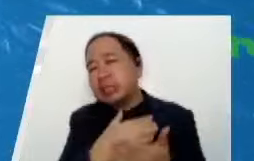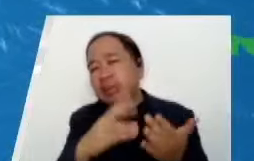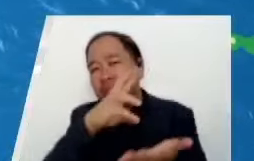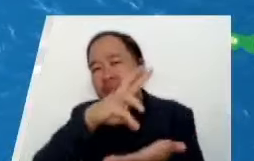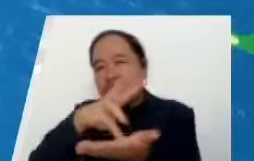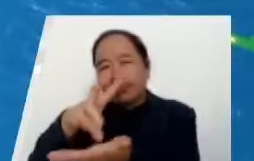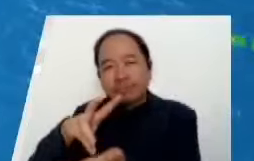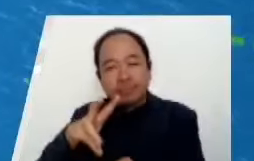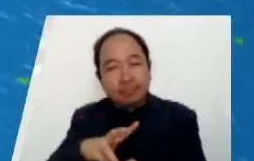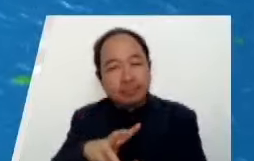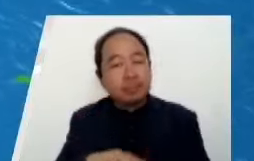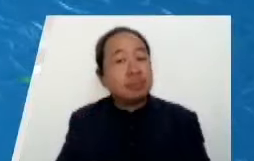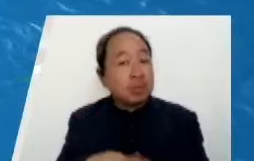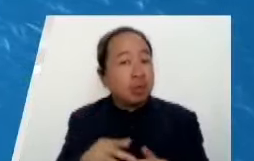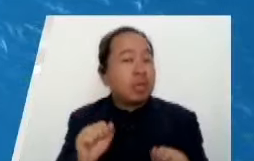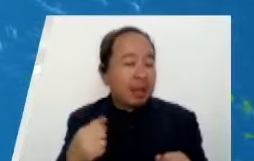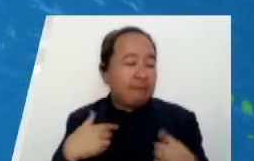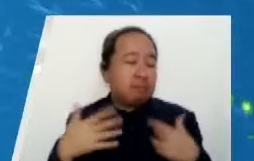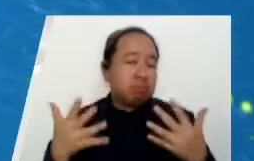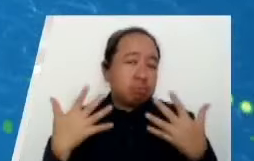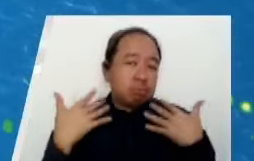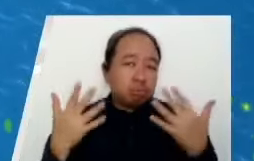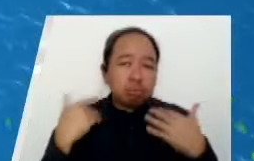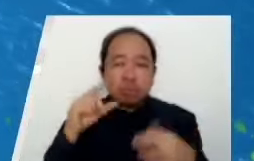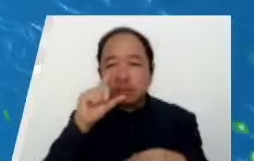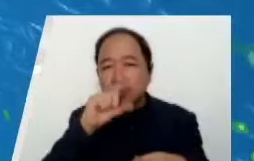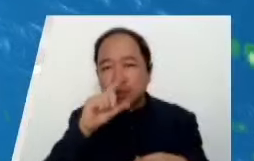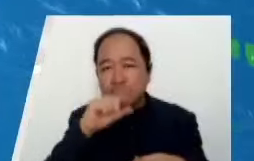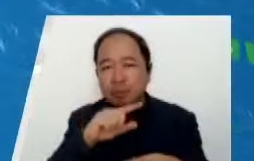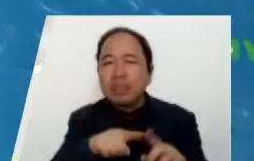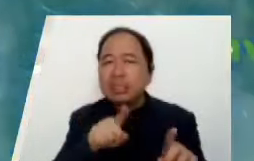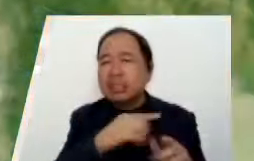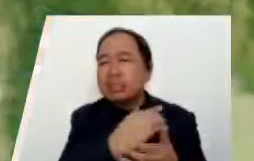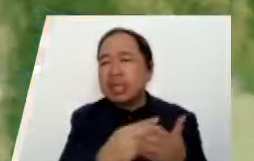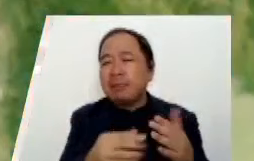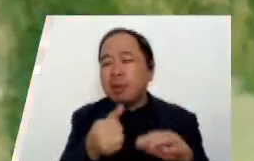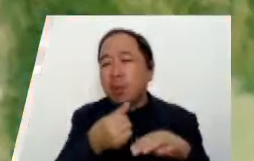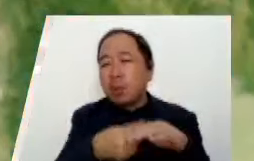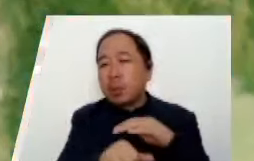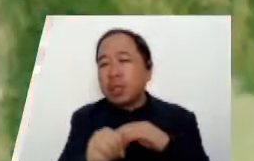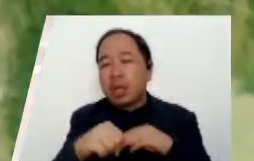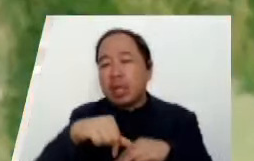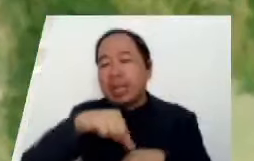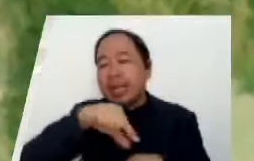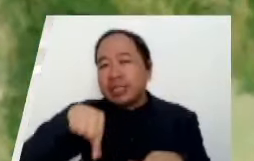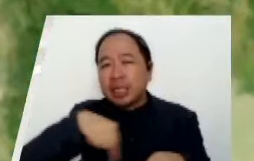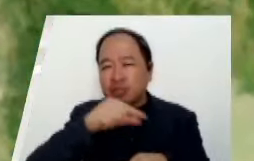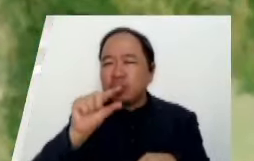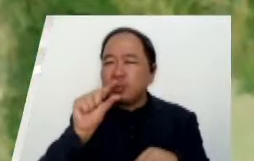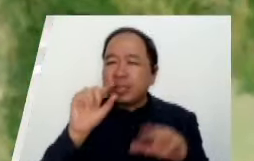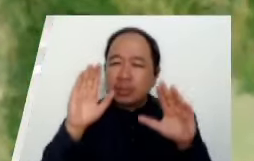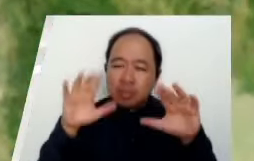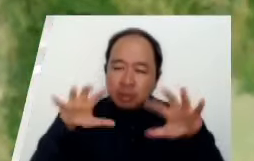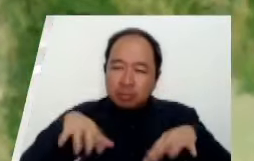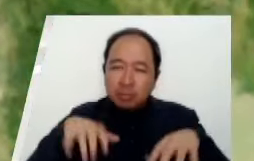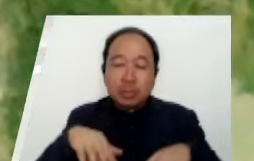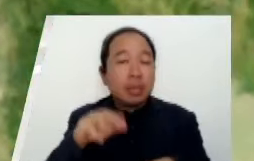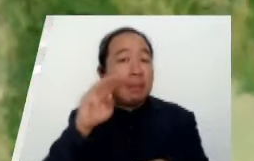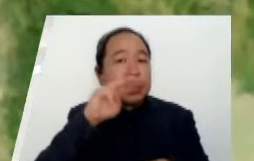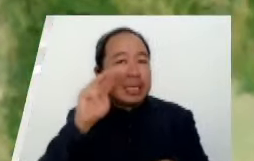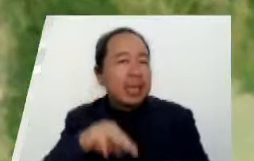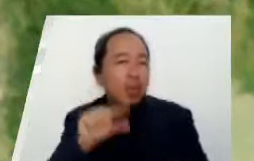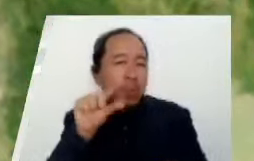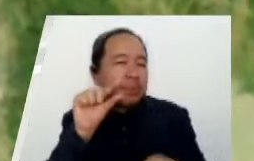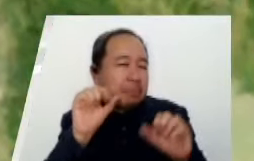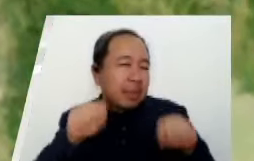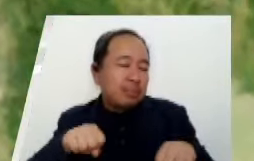Weather, maaliwalas ang panahon sa Luzon, maliban lang sa ilang bahagi ng Aurora at Quezon. Sa Metro Manila, maliit ang posibilidad ng ulan bukas,